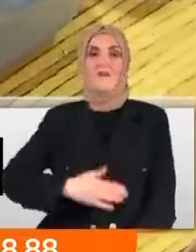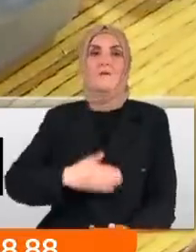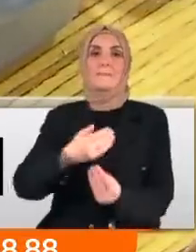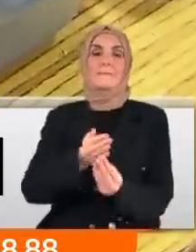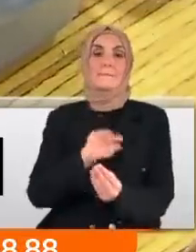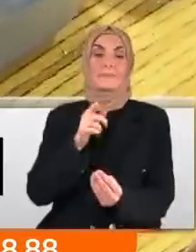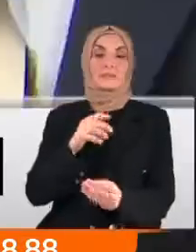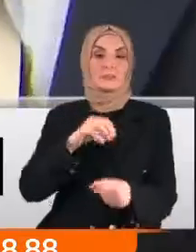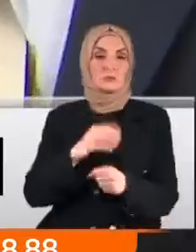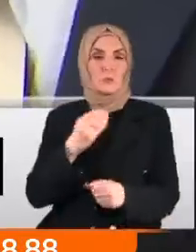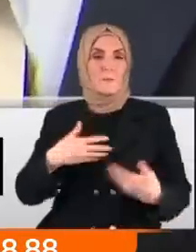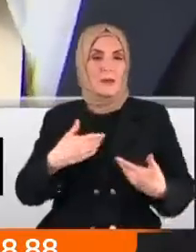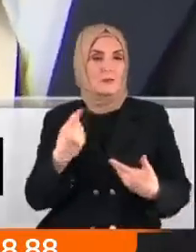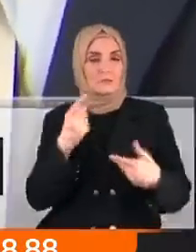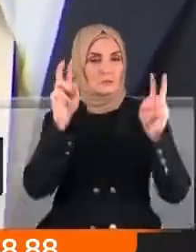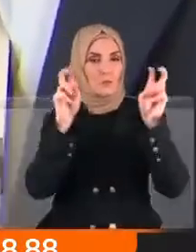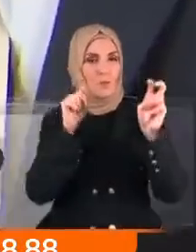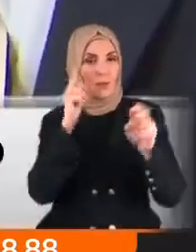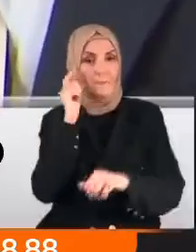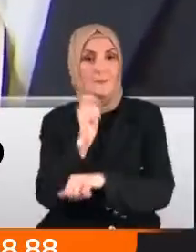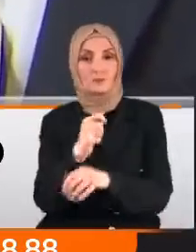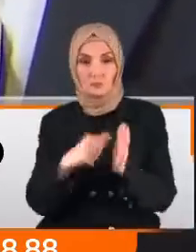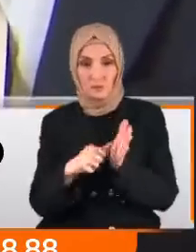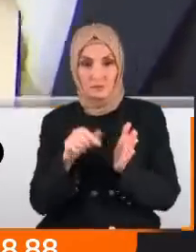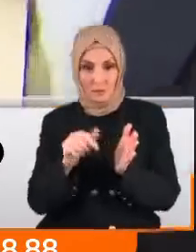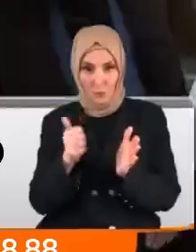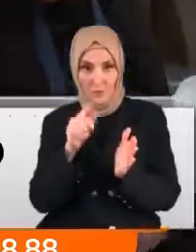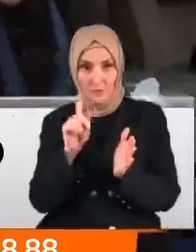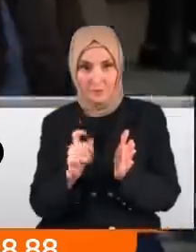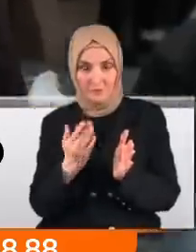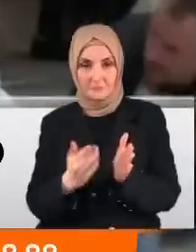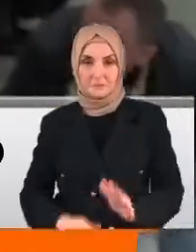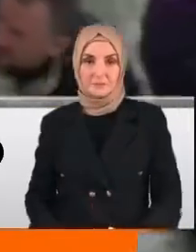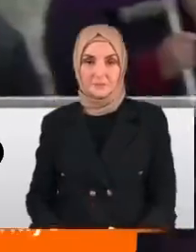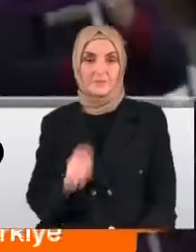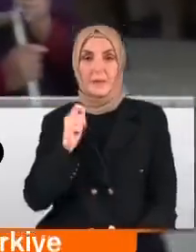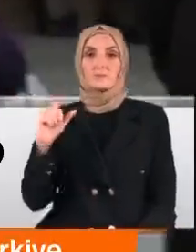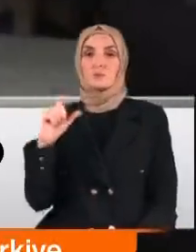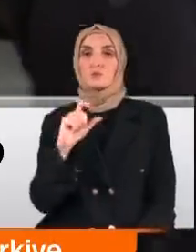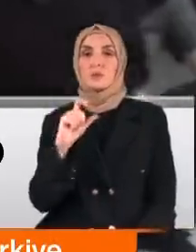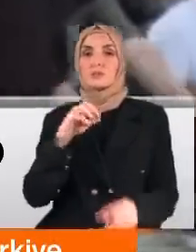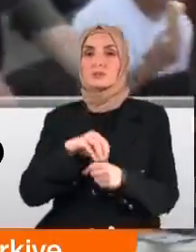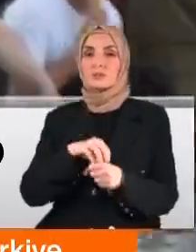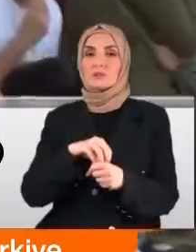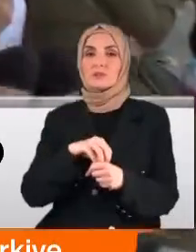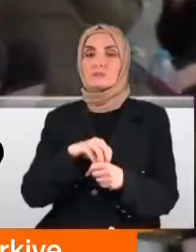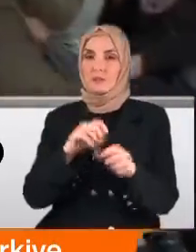merak edilenlerden biri başvuru tarihinin önemli olup olmadığı. Temmuz ayında uygulanacak olan refah zammından yararlanmak için Mayıs